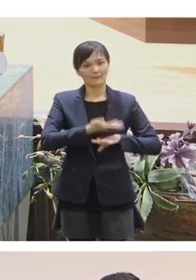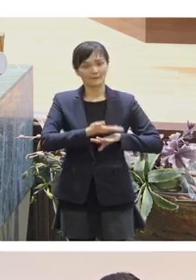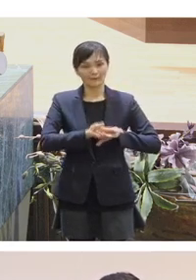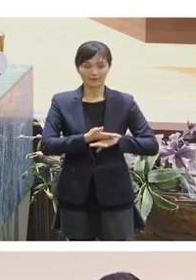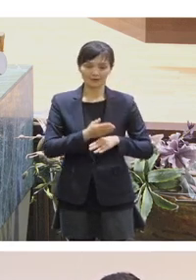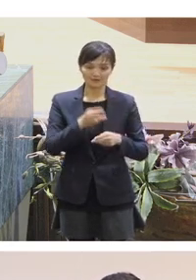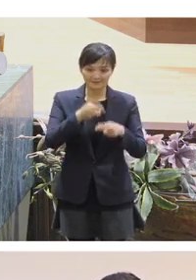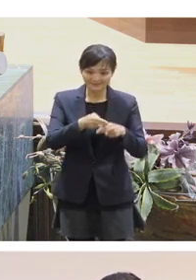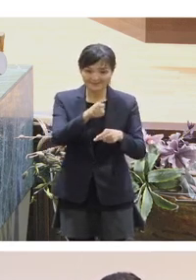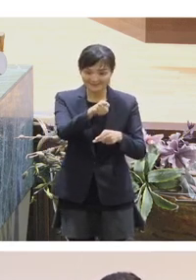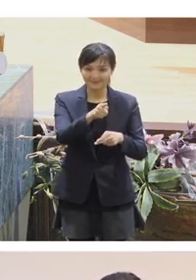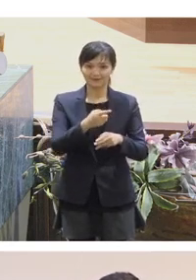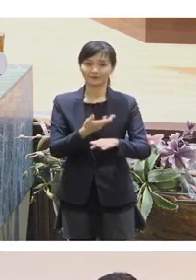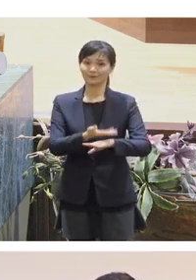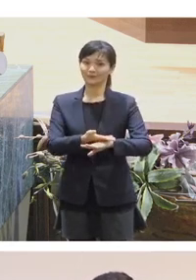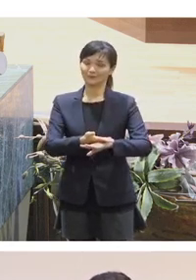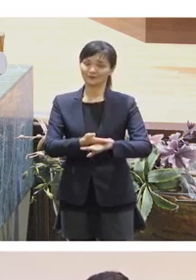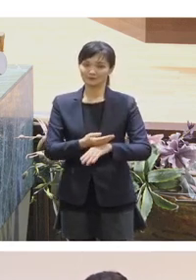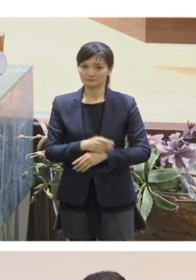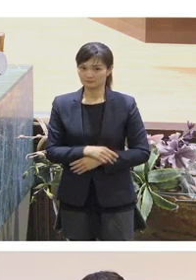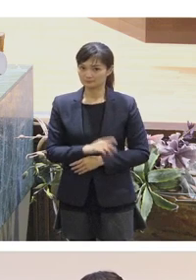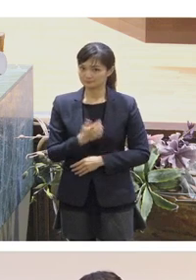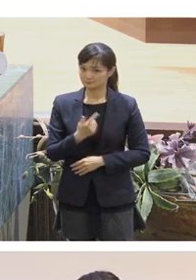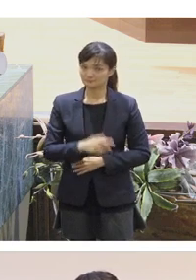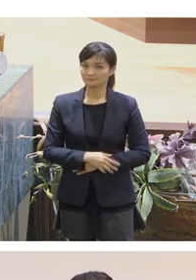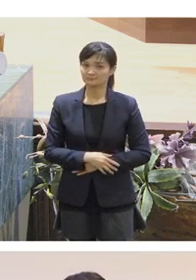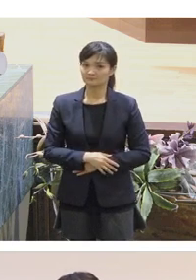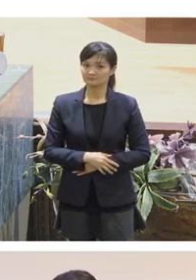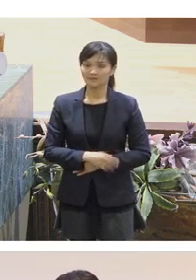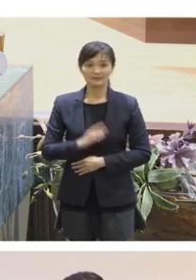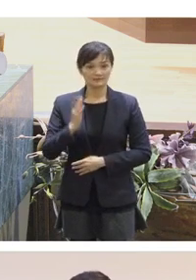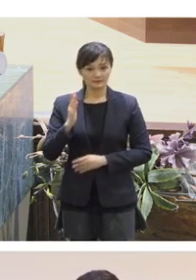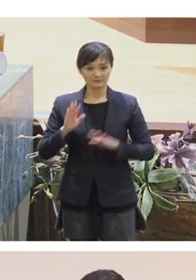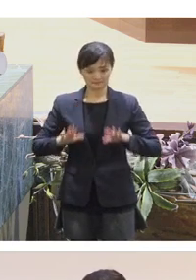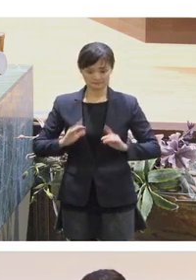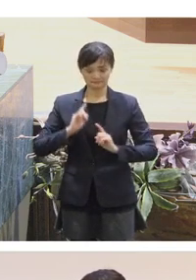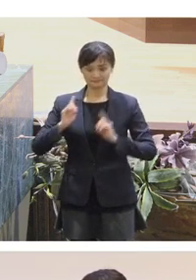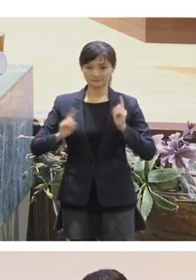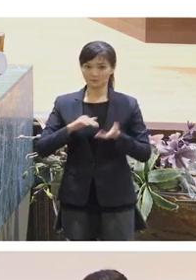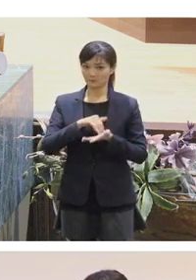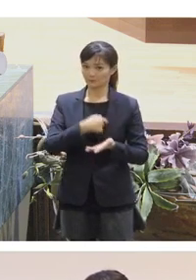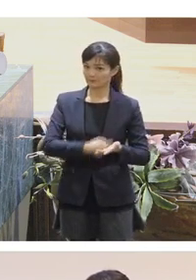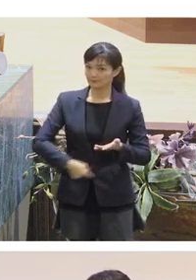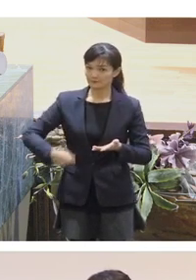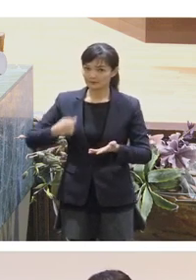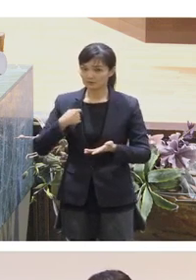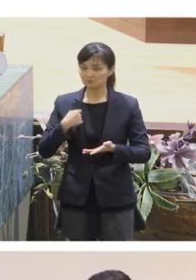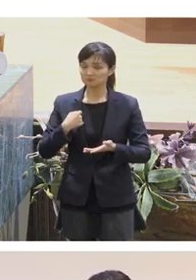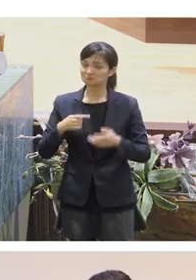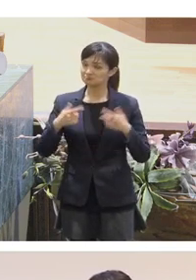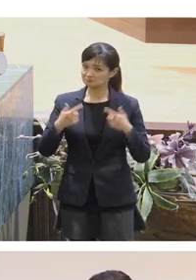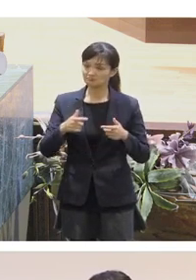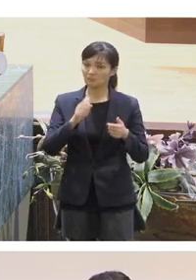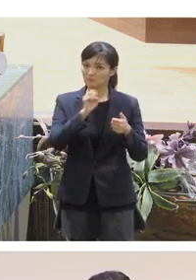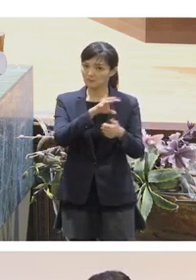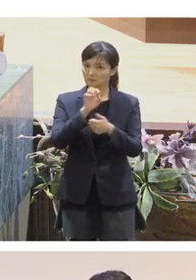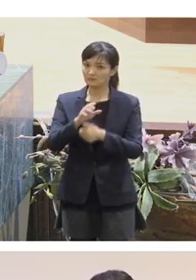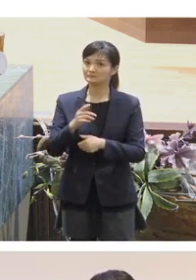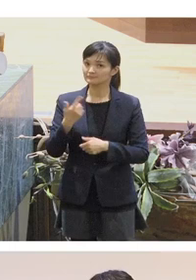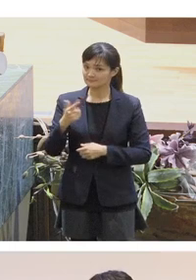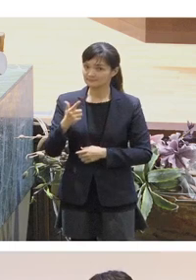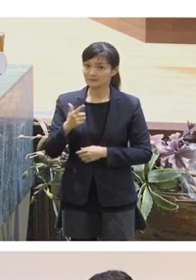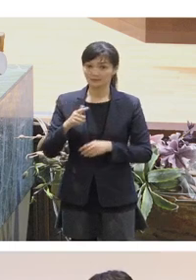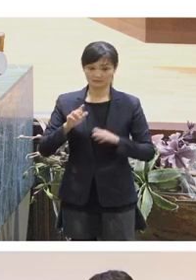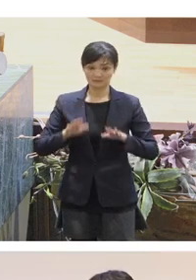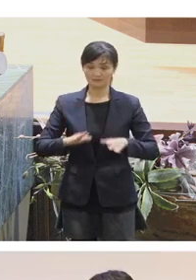商就好。那自由软体会让大家重新去思考说好像不是这样的，就是说这些软体开源出来